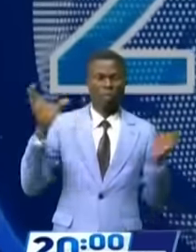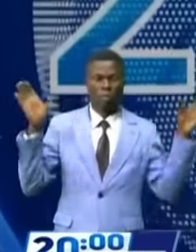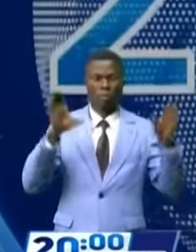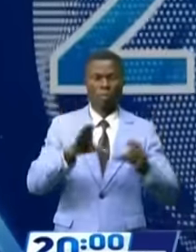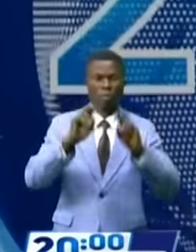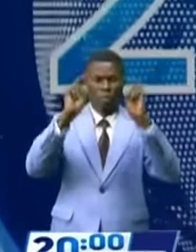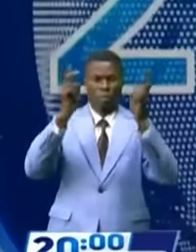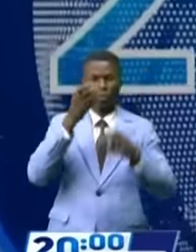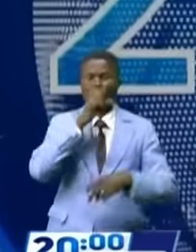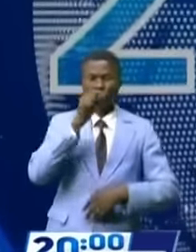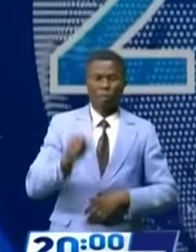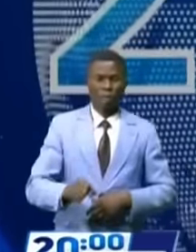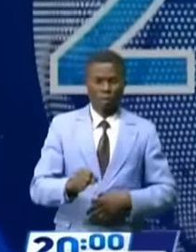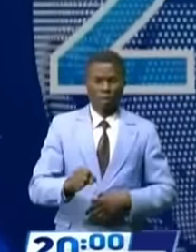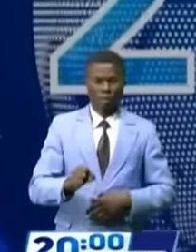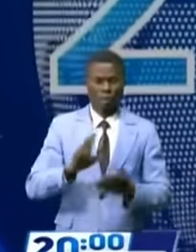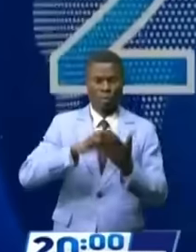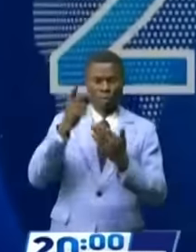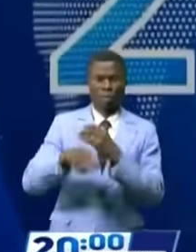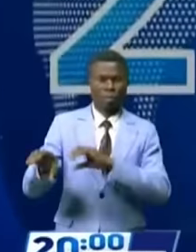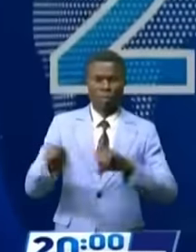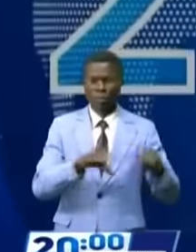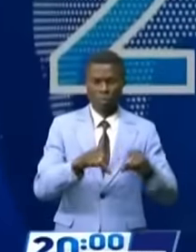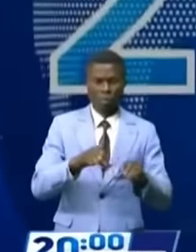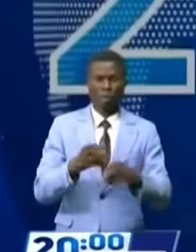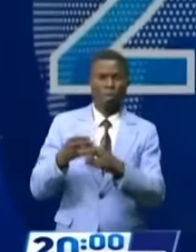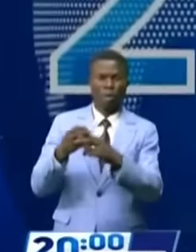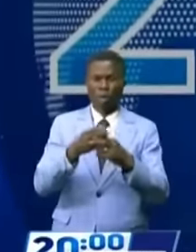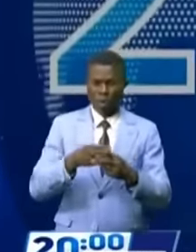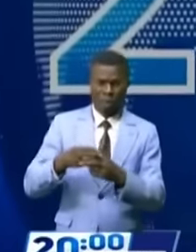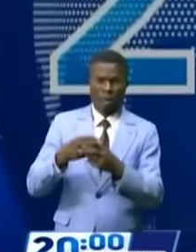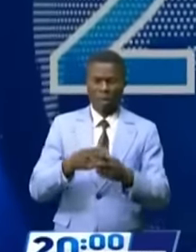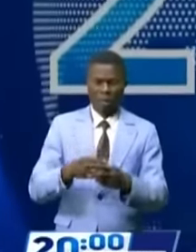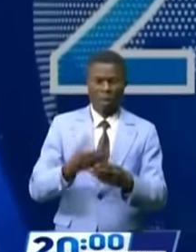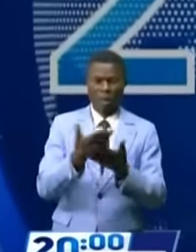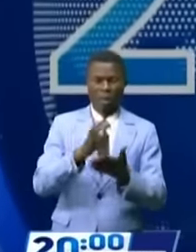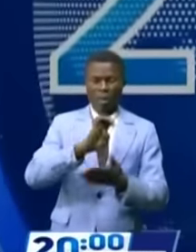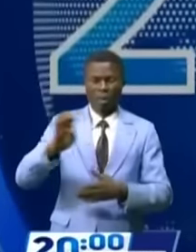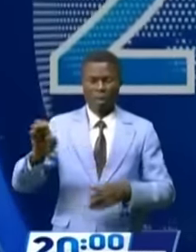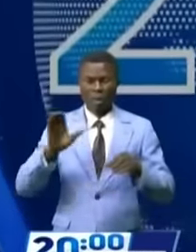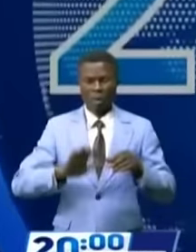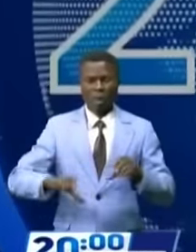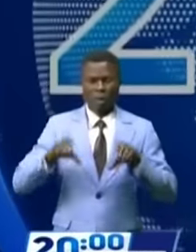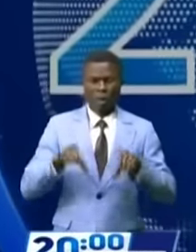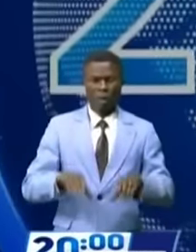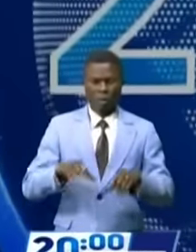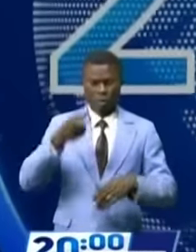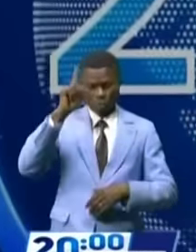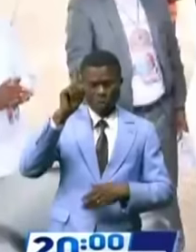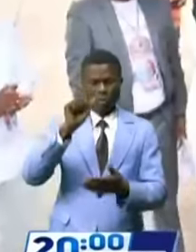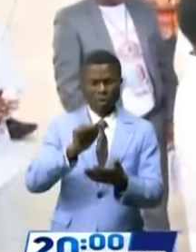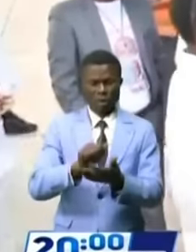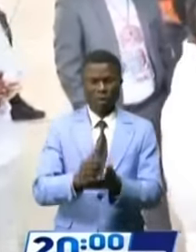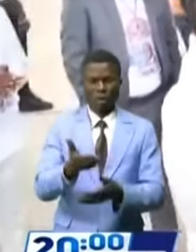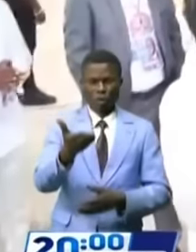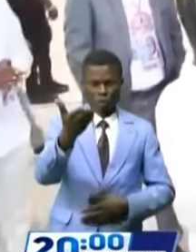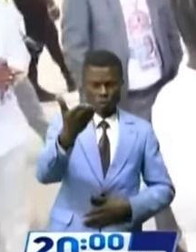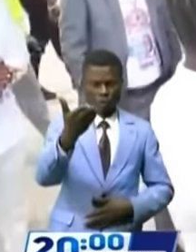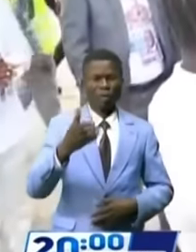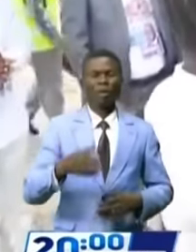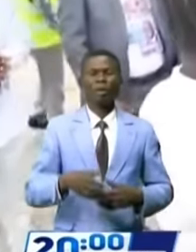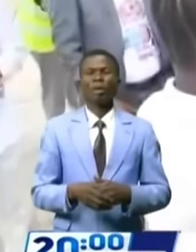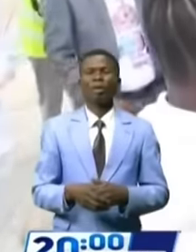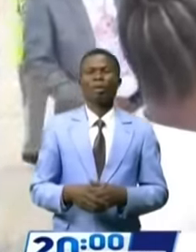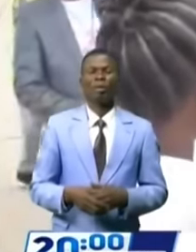dans la ville de Kisangani. Son plan d'action, c'est la sécurisation de l'est du pays en priorité. C'est le mercredi